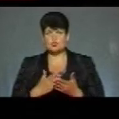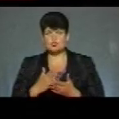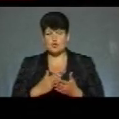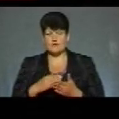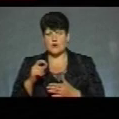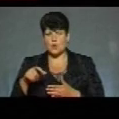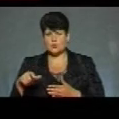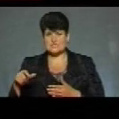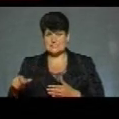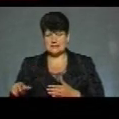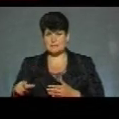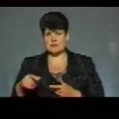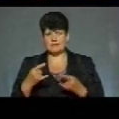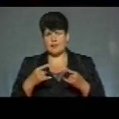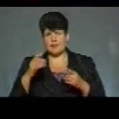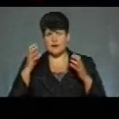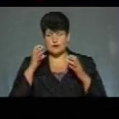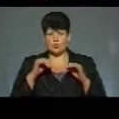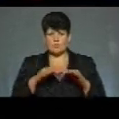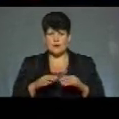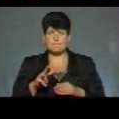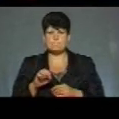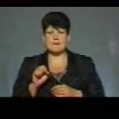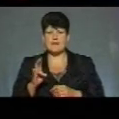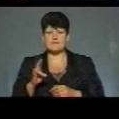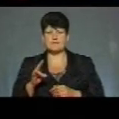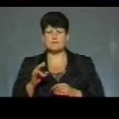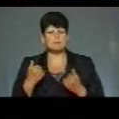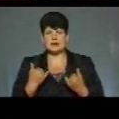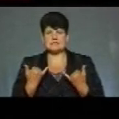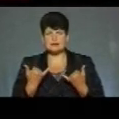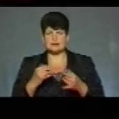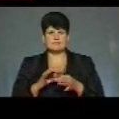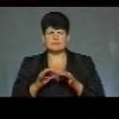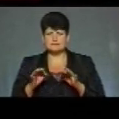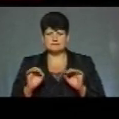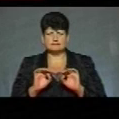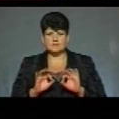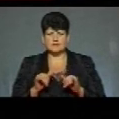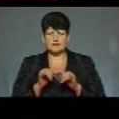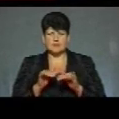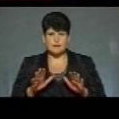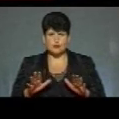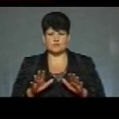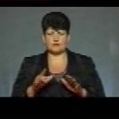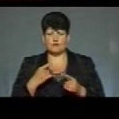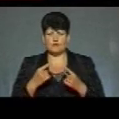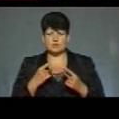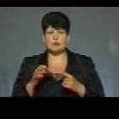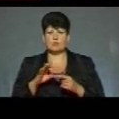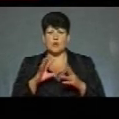осіб телерадіокомпанії. Ми, на жаль, зараз не можемо деталізовувати конкретно обсяги неправомірної вигоди